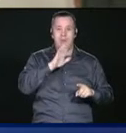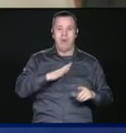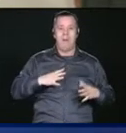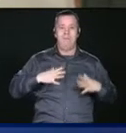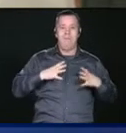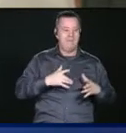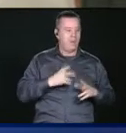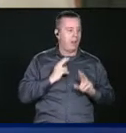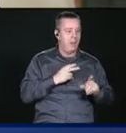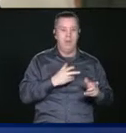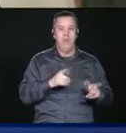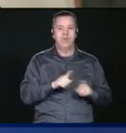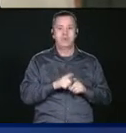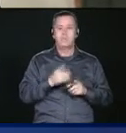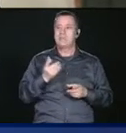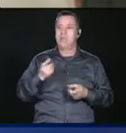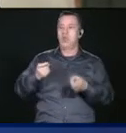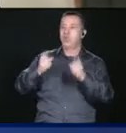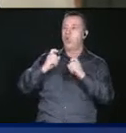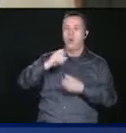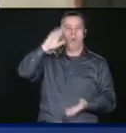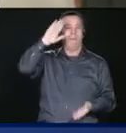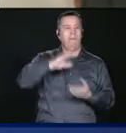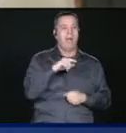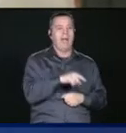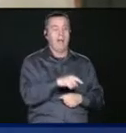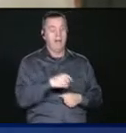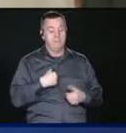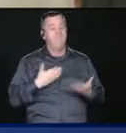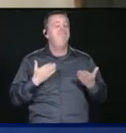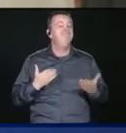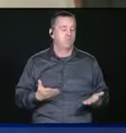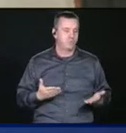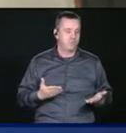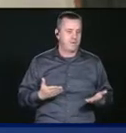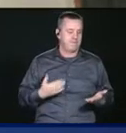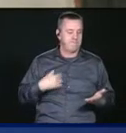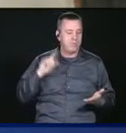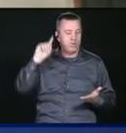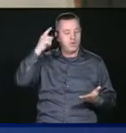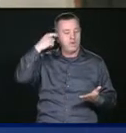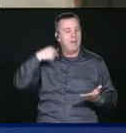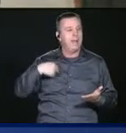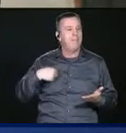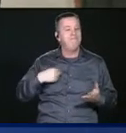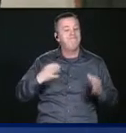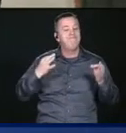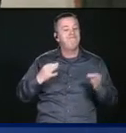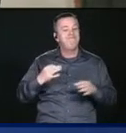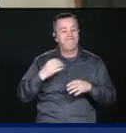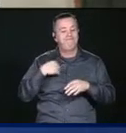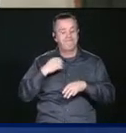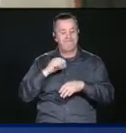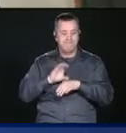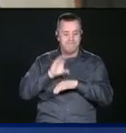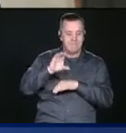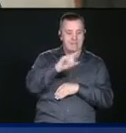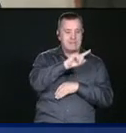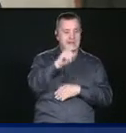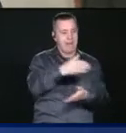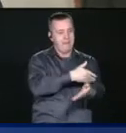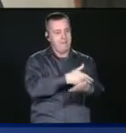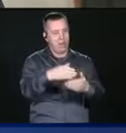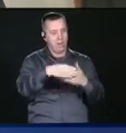qu'elles reçoivent moins de dons et moins de bénévoles. Alors aujourd'hui, notre gouvernement investit 100 millions de dollars pour nous assurer que la Croix-Rouge puisse